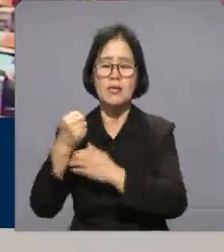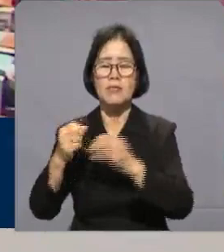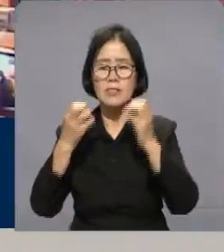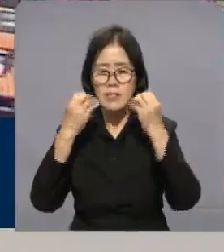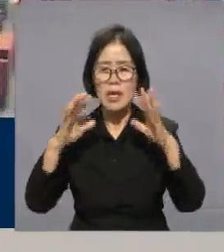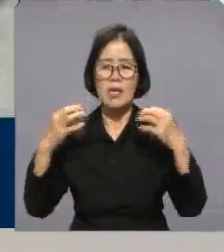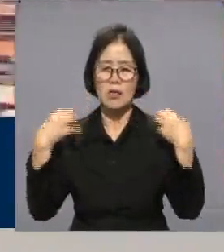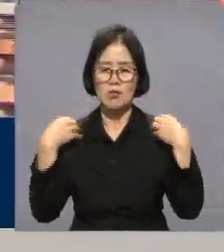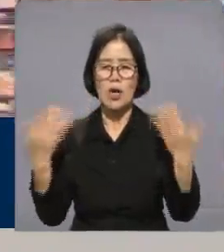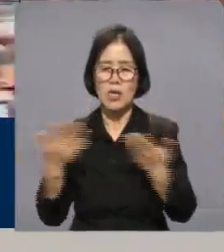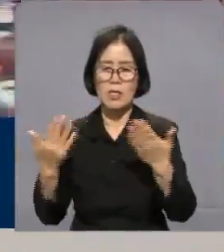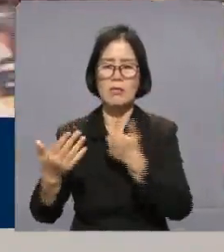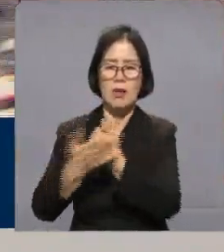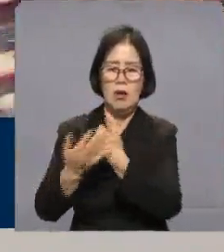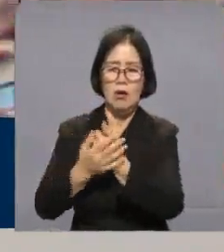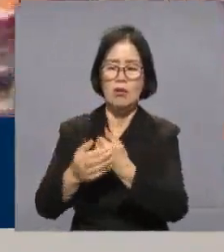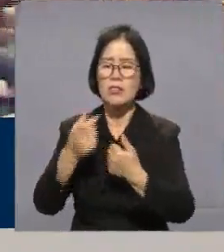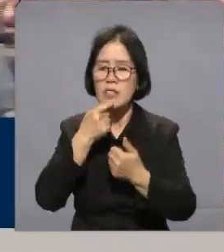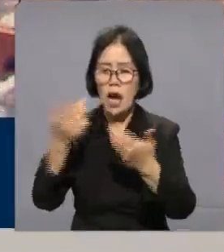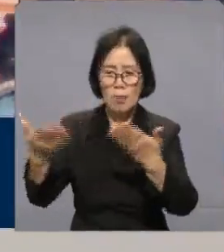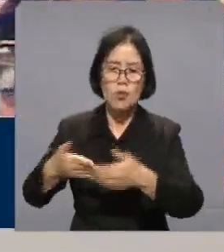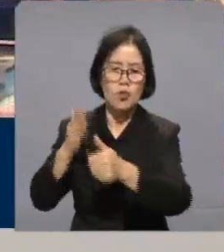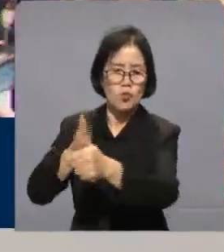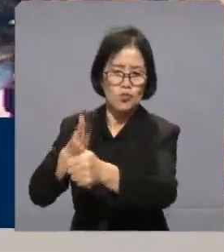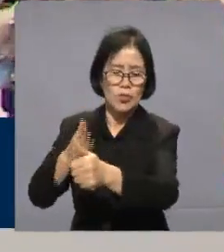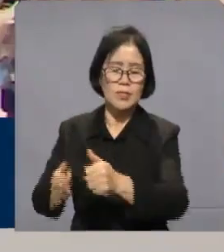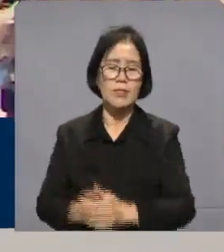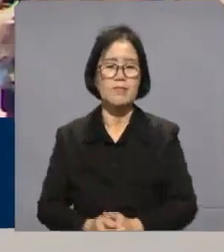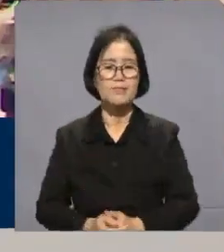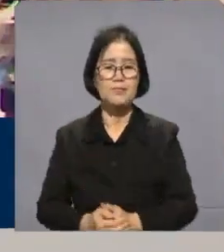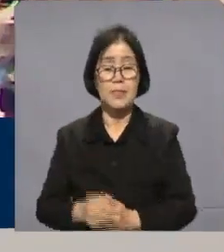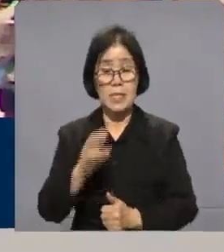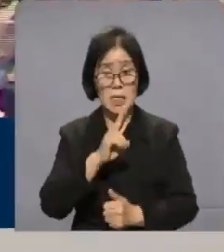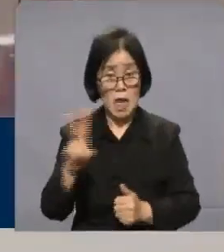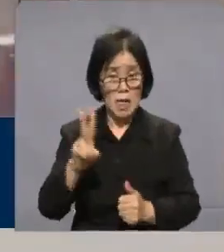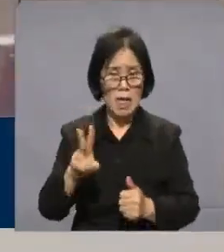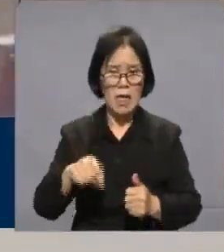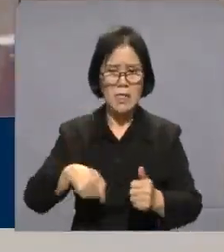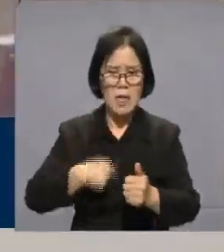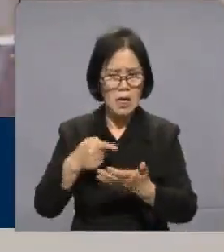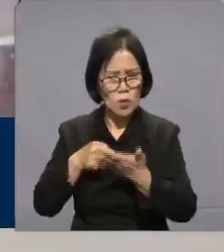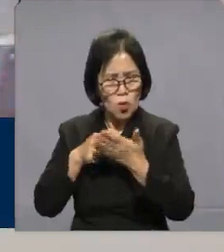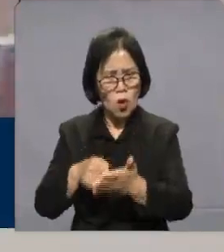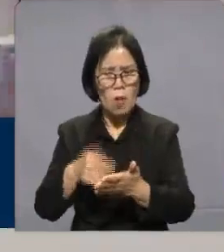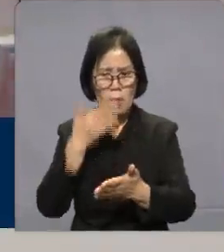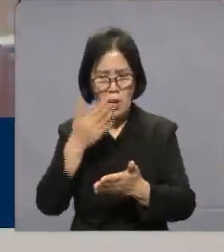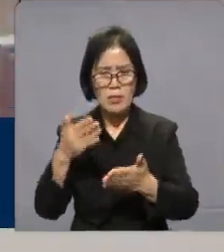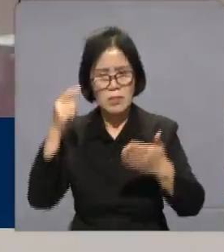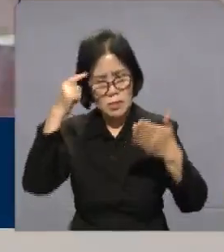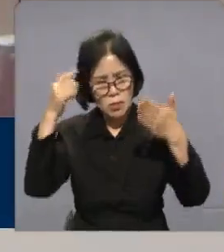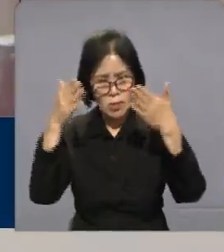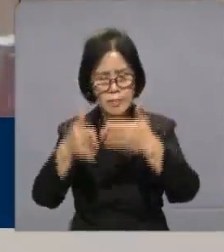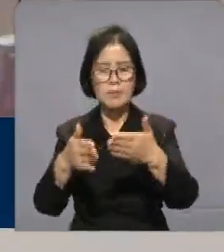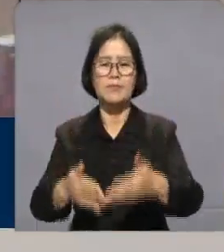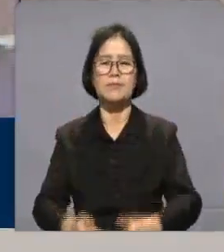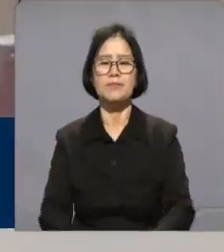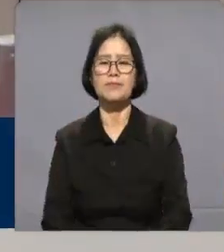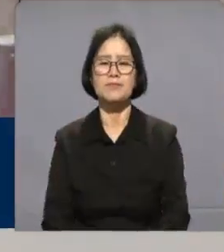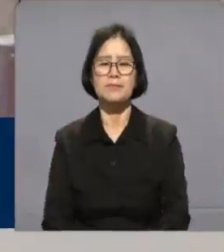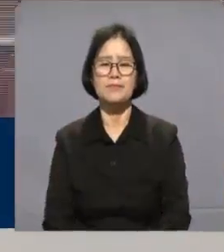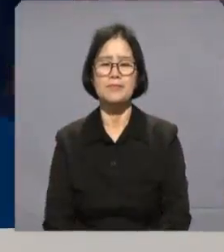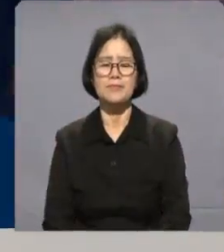해달라며 양보를 요구했는데요. 사상 초유의 야당 단독 예산안 처리가 현실이 될지 관심이 집중됩니다. 배수